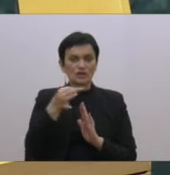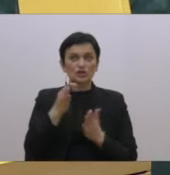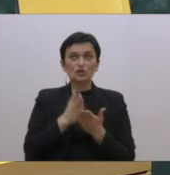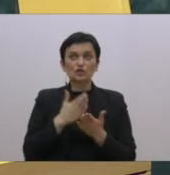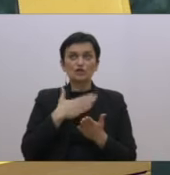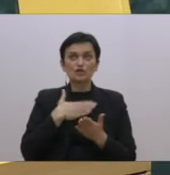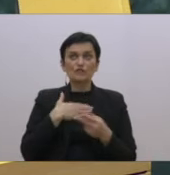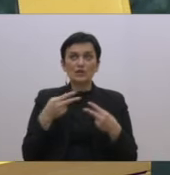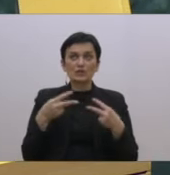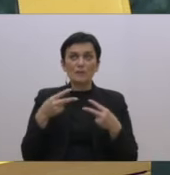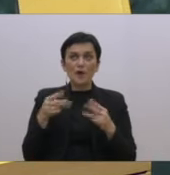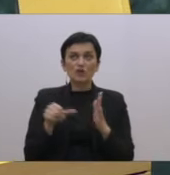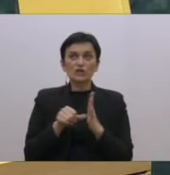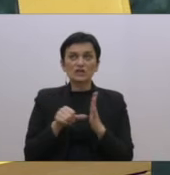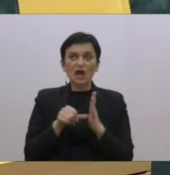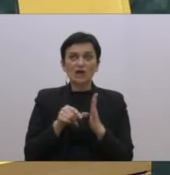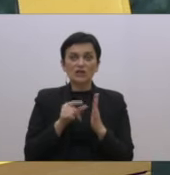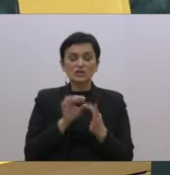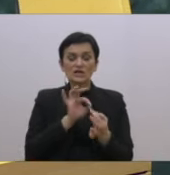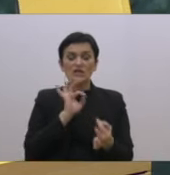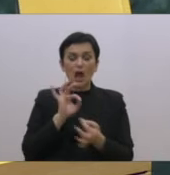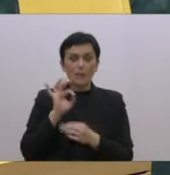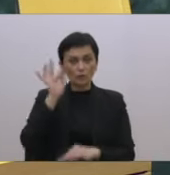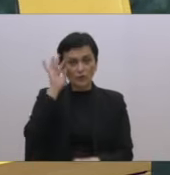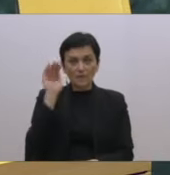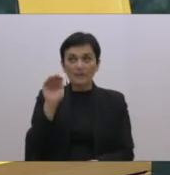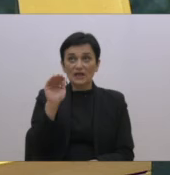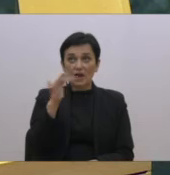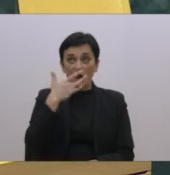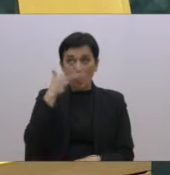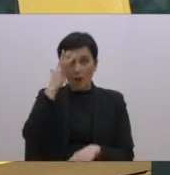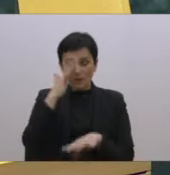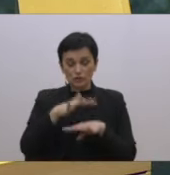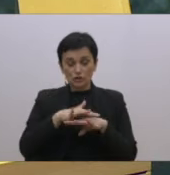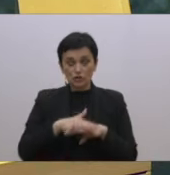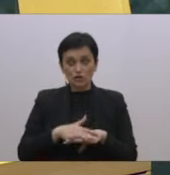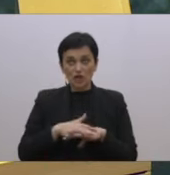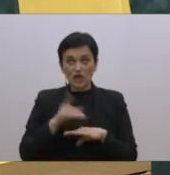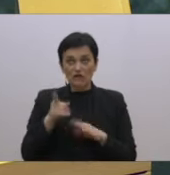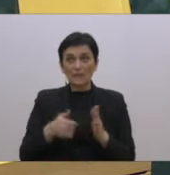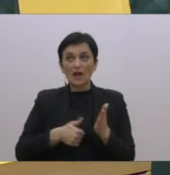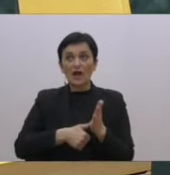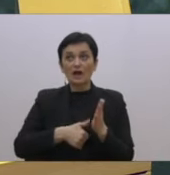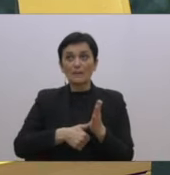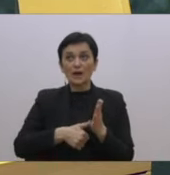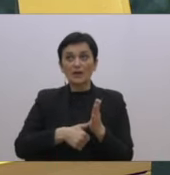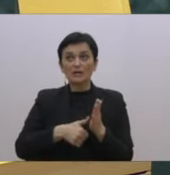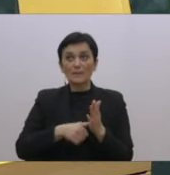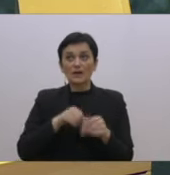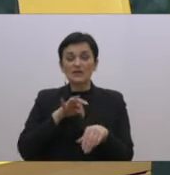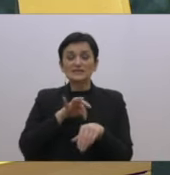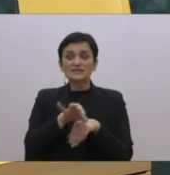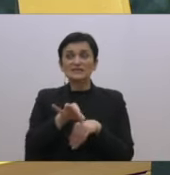ჩვენი პარტნიორების დახმარებით გამართული. კარგად გაგახსენეთ, რომ ამერიკის შეერთებული შტატები ეხმარება იმ